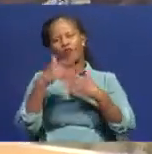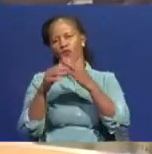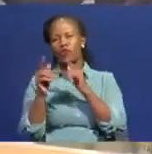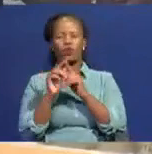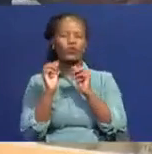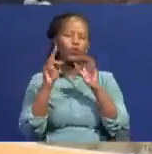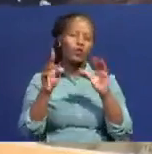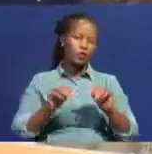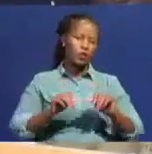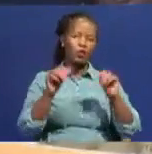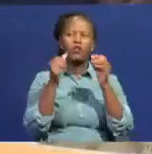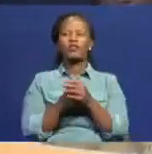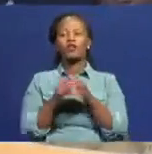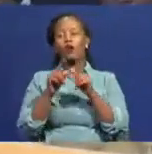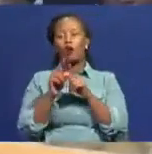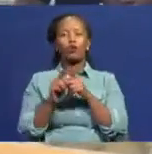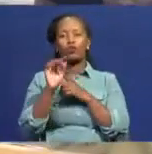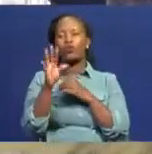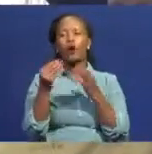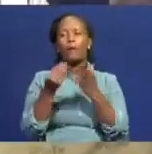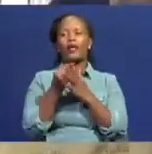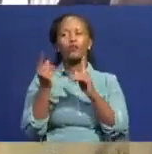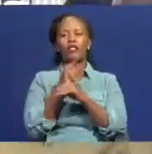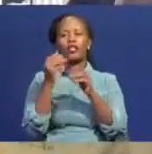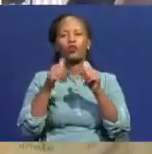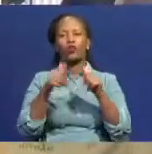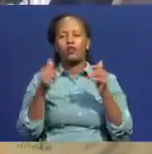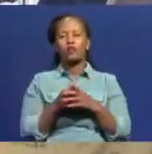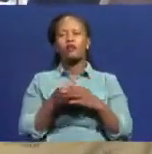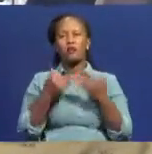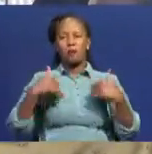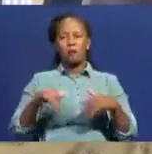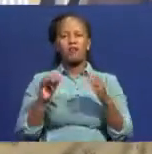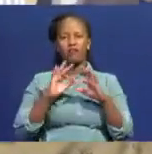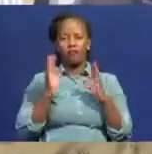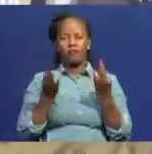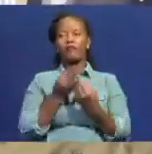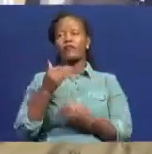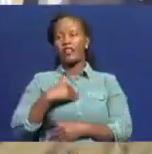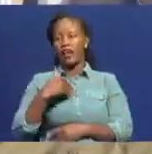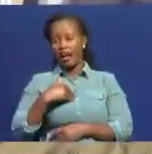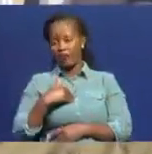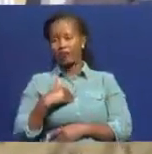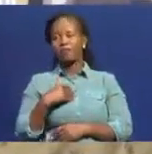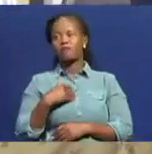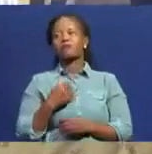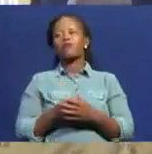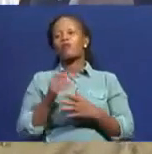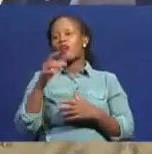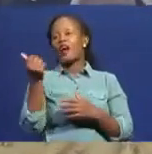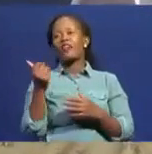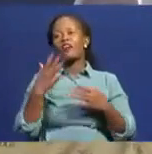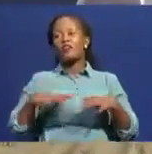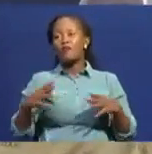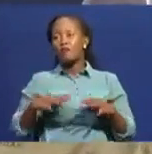go. Capital yako iko sawa, I mean. Mimi niko na mtoto na niko na familia. Kuna watu wenye wako high school,